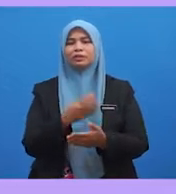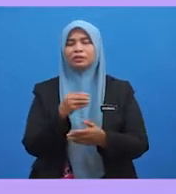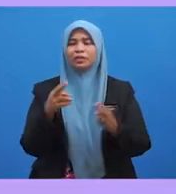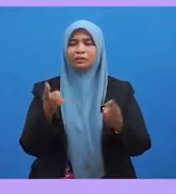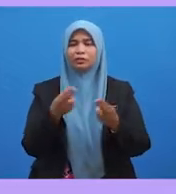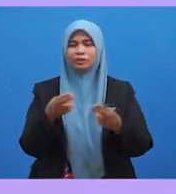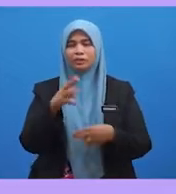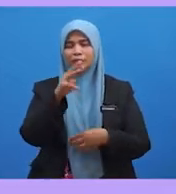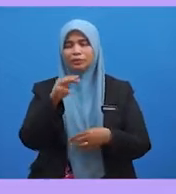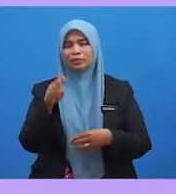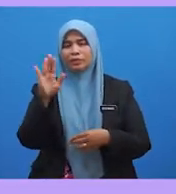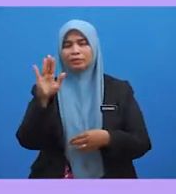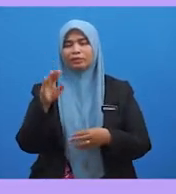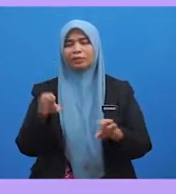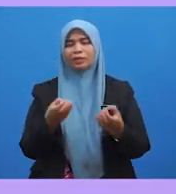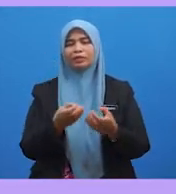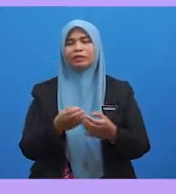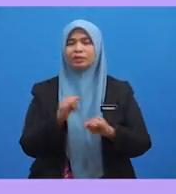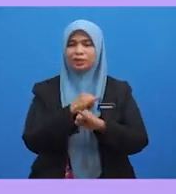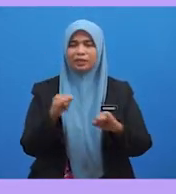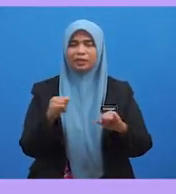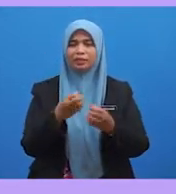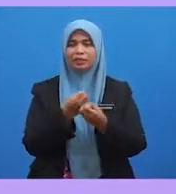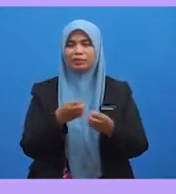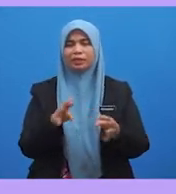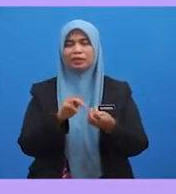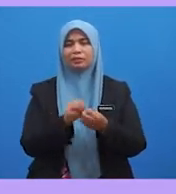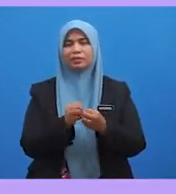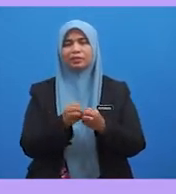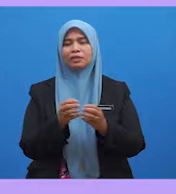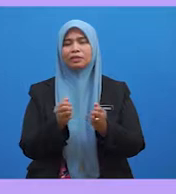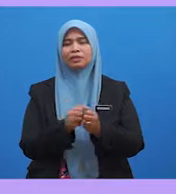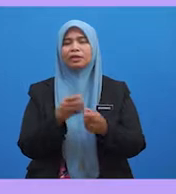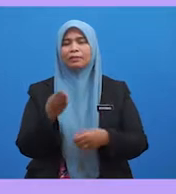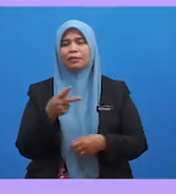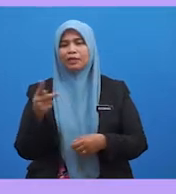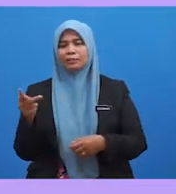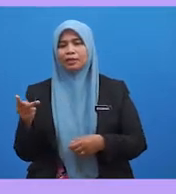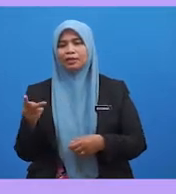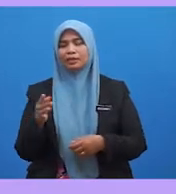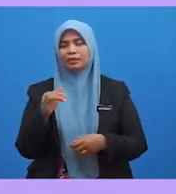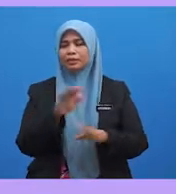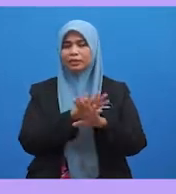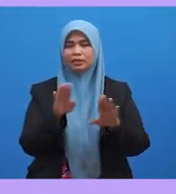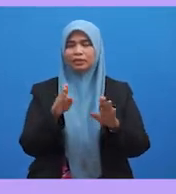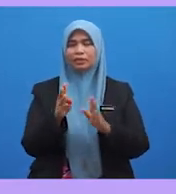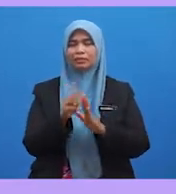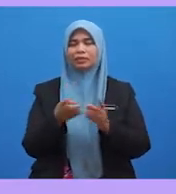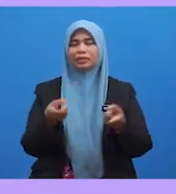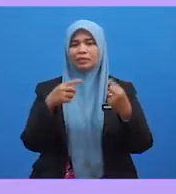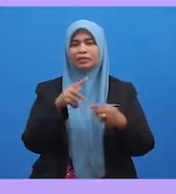murid-murid lakukan. Jangan menyelesaikan masalah dengan perkara-perkara yang tidak mendatangkan